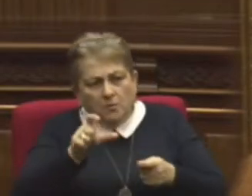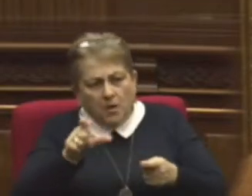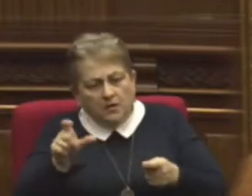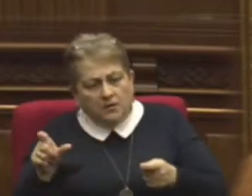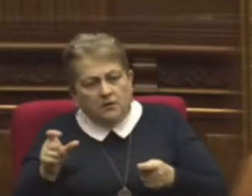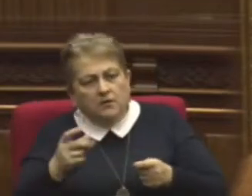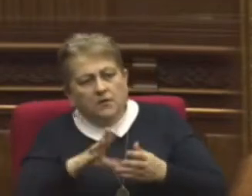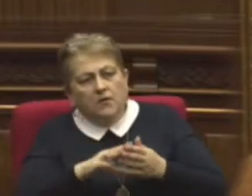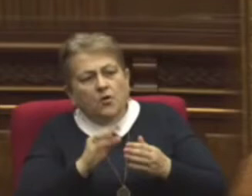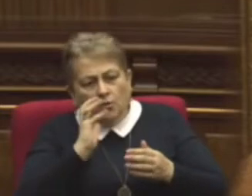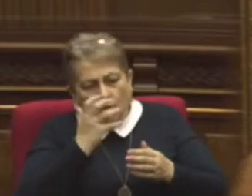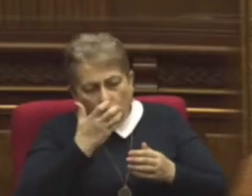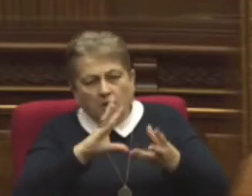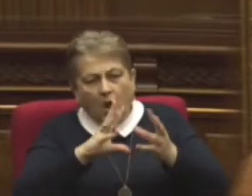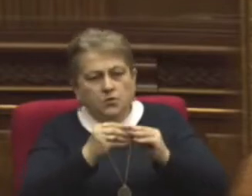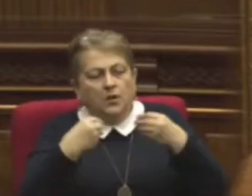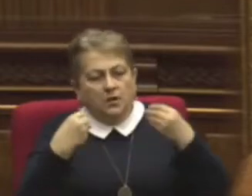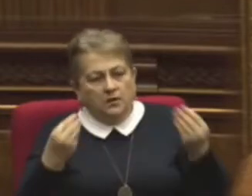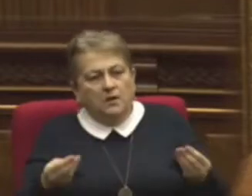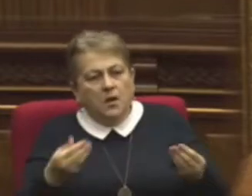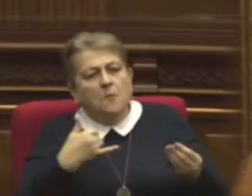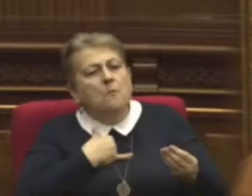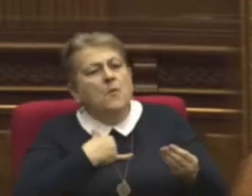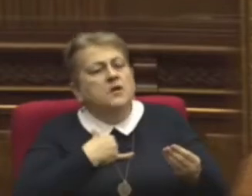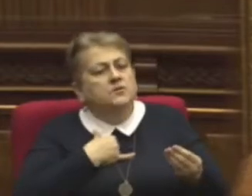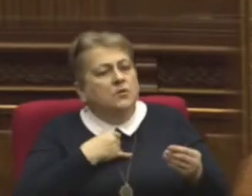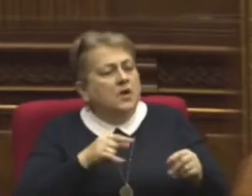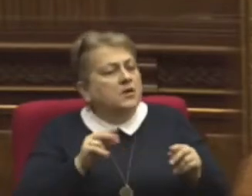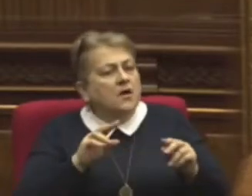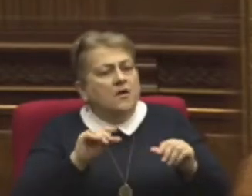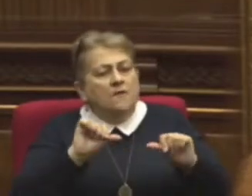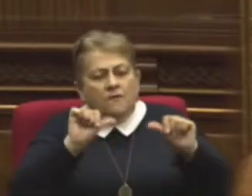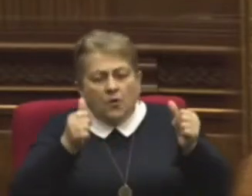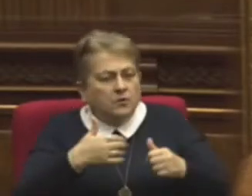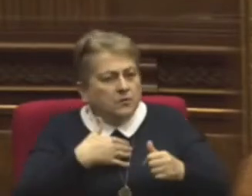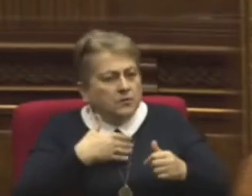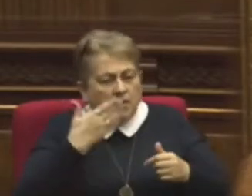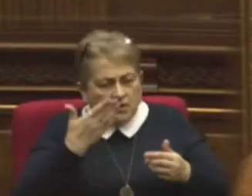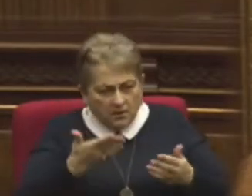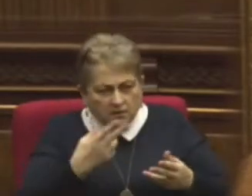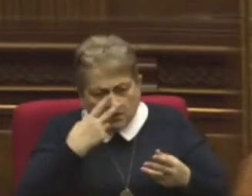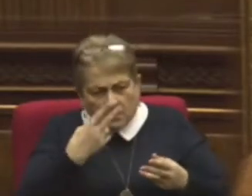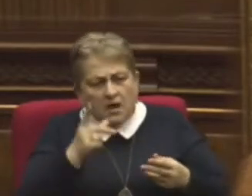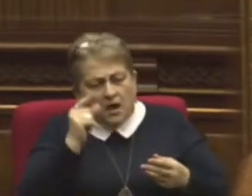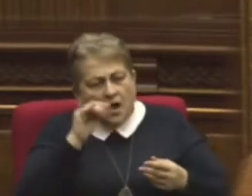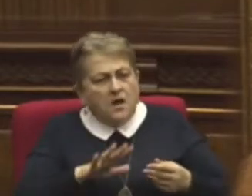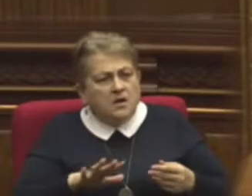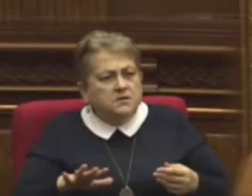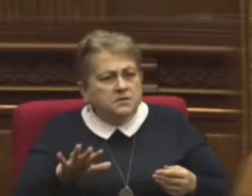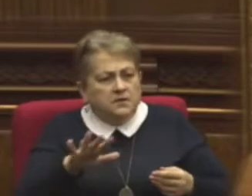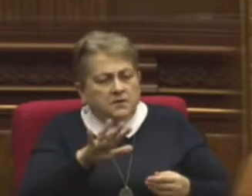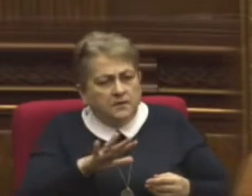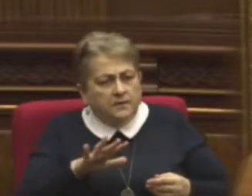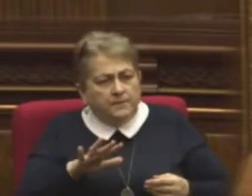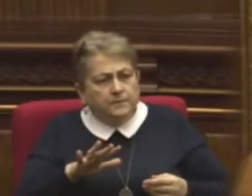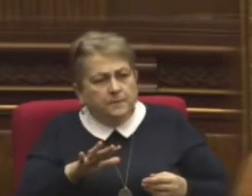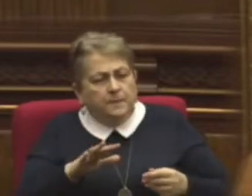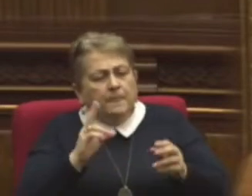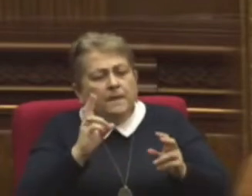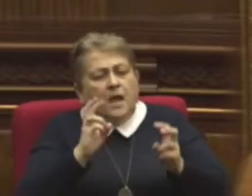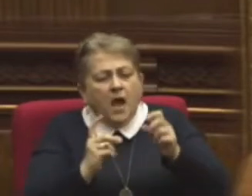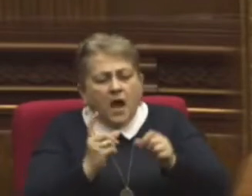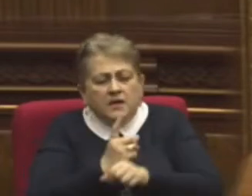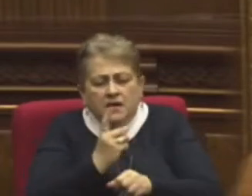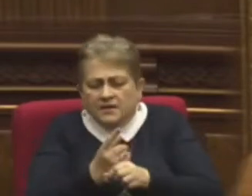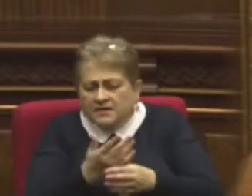մարդիկ, որոնք կոնկրետ արդյունք են տալիս։ Մեզ մոտ այդ ոլորտն է շատ խճուկ վիճակում, եթե դուք նայեք, թե Հայաստանի